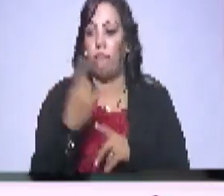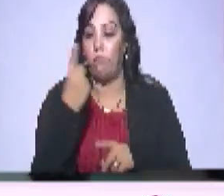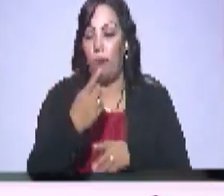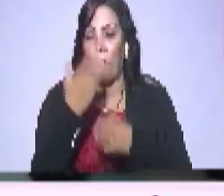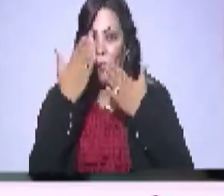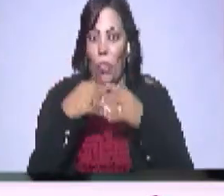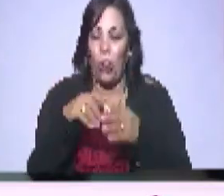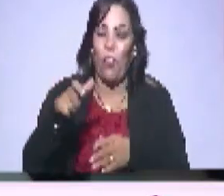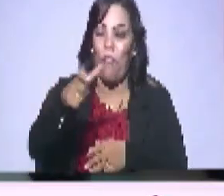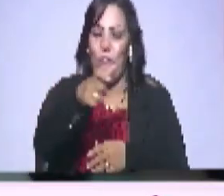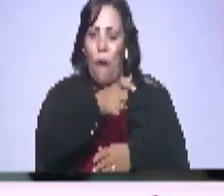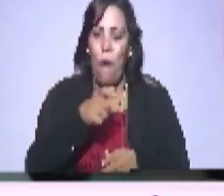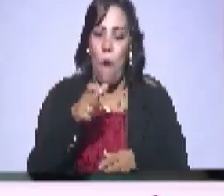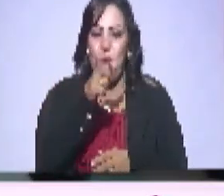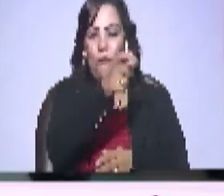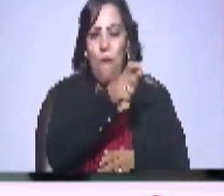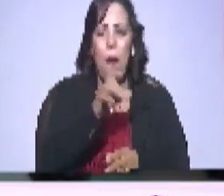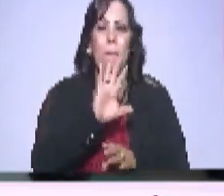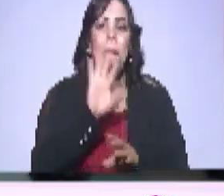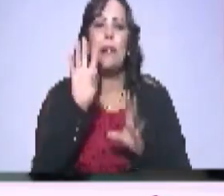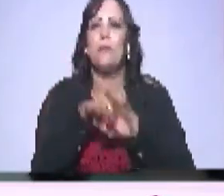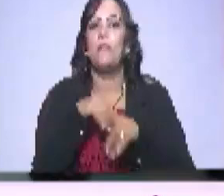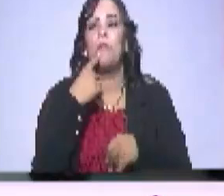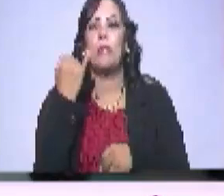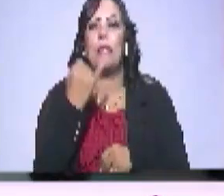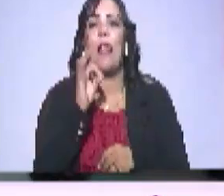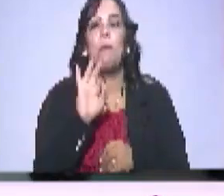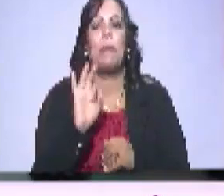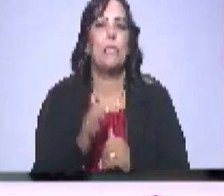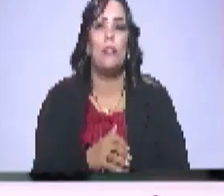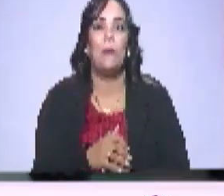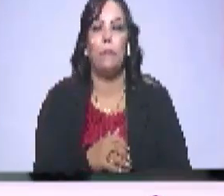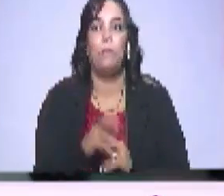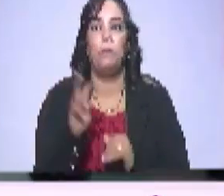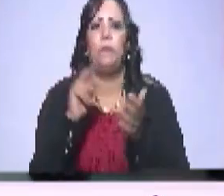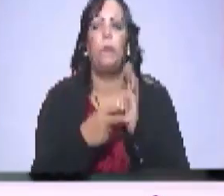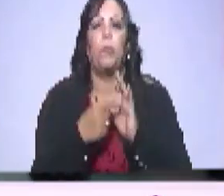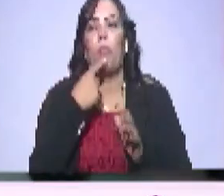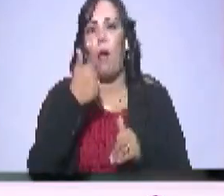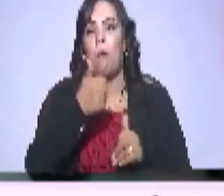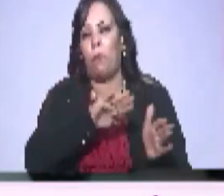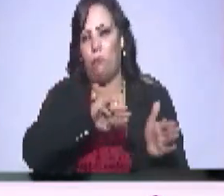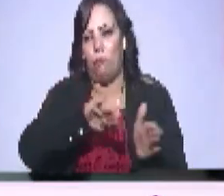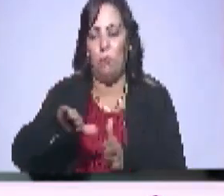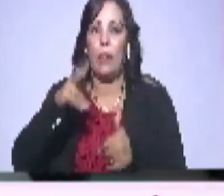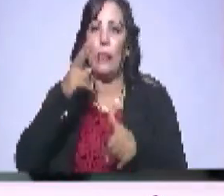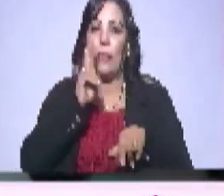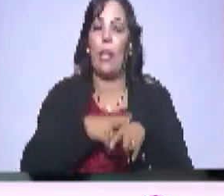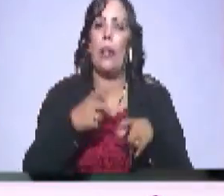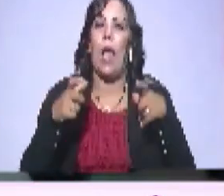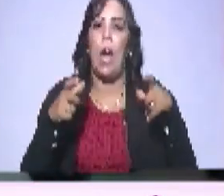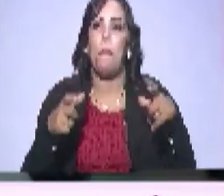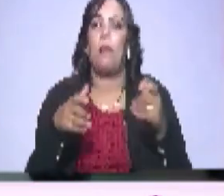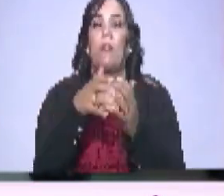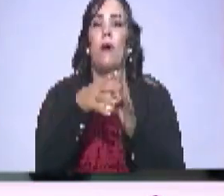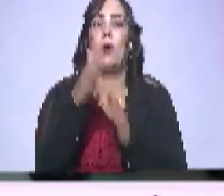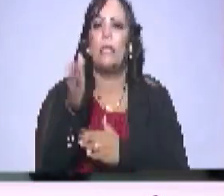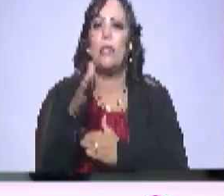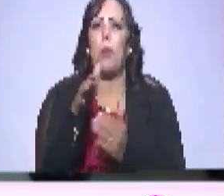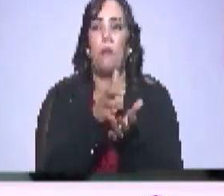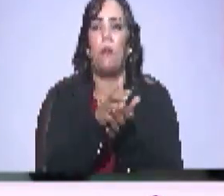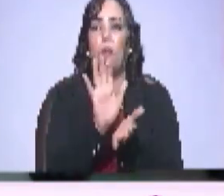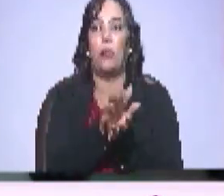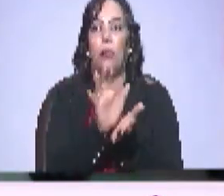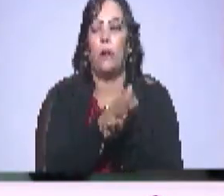لون المهلبيه او من نفس الفواكه اللي موجوده في المهلبيه. ده كان الحلو. وعملنا صينيه القرش او طاجن